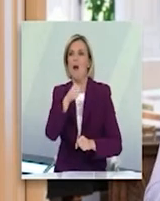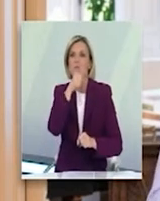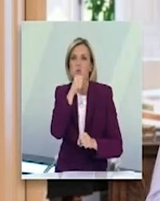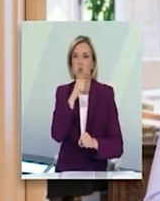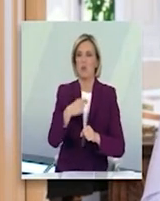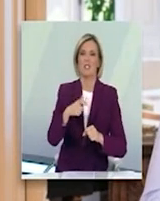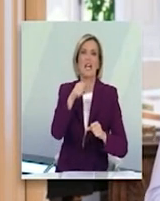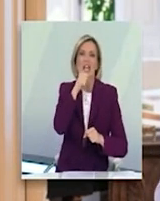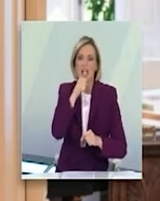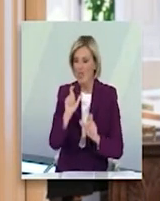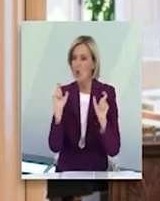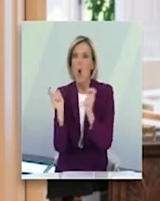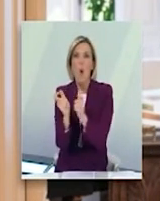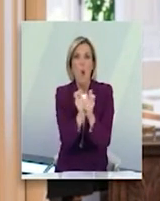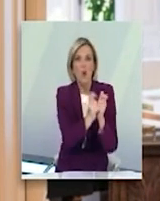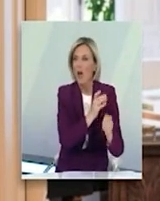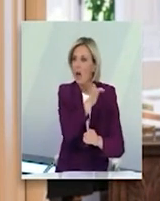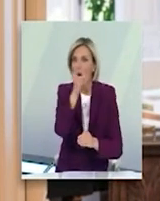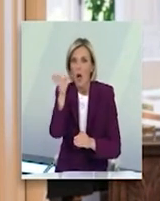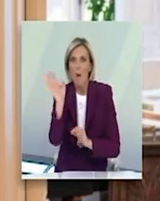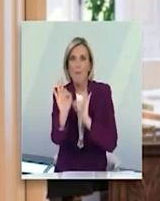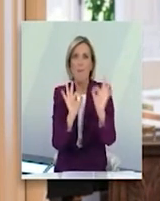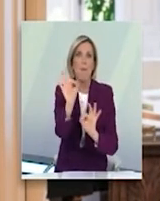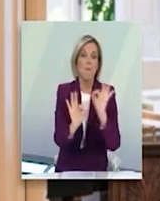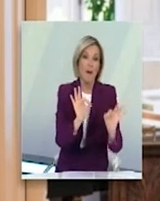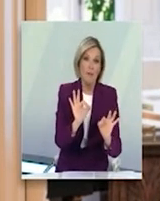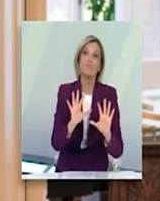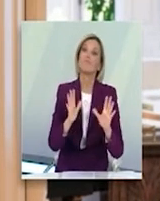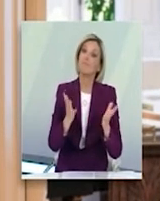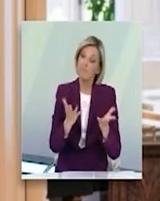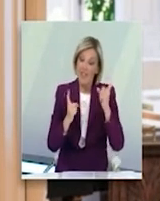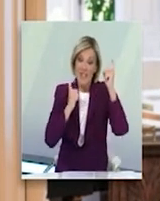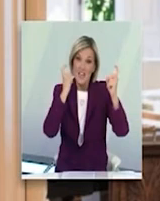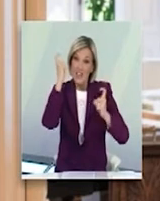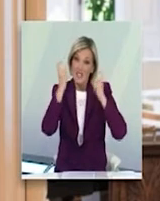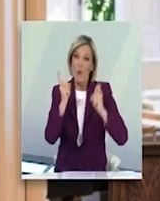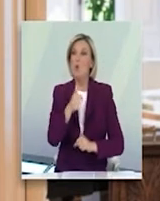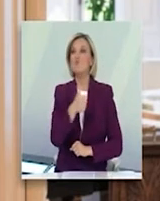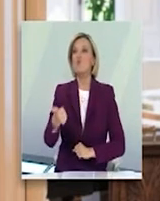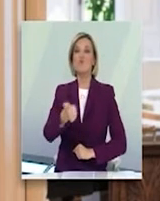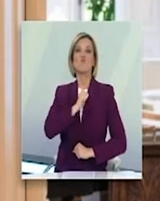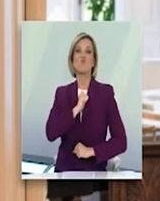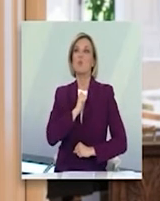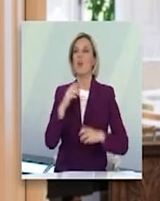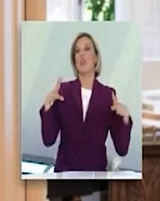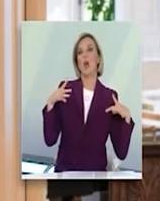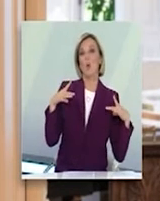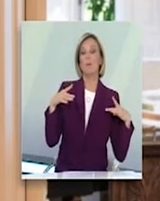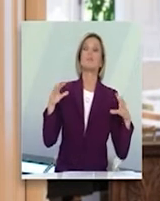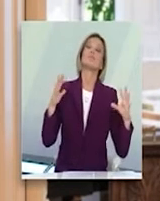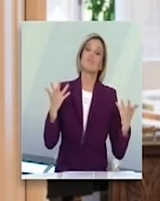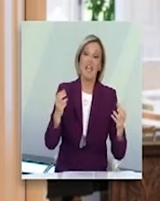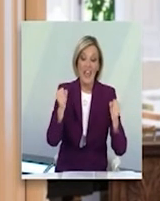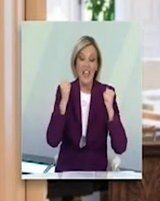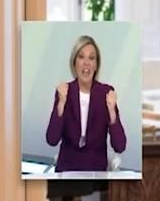νοσηλείες στην περιφέρεια είναι δύσκολες. Πρέπει λοιπόν να σκεφτούμε όχι μόνο τις διακοπές μας, αλλά και την υγεία των